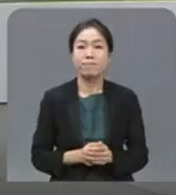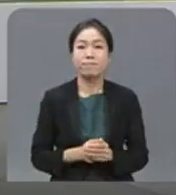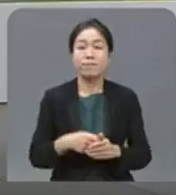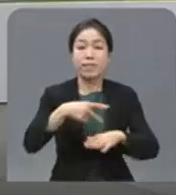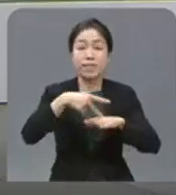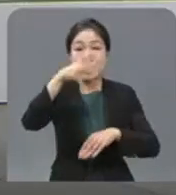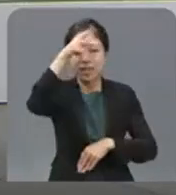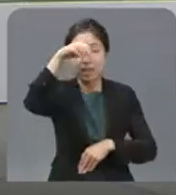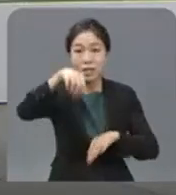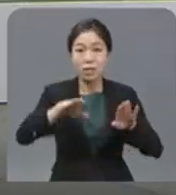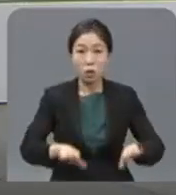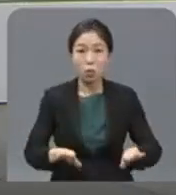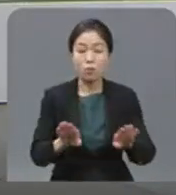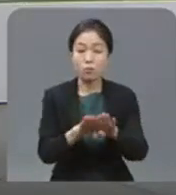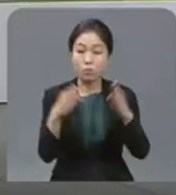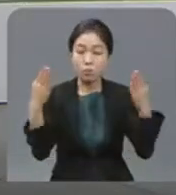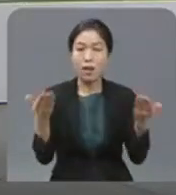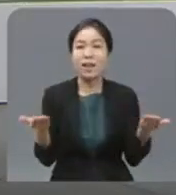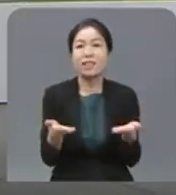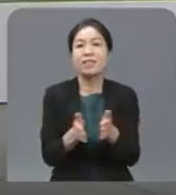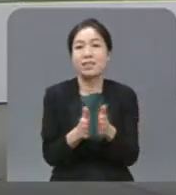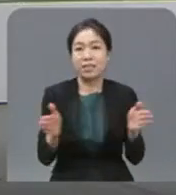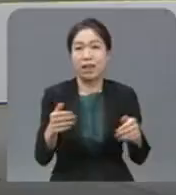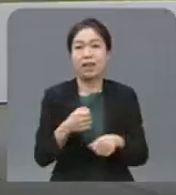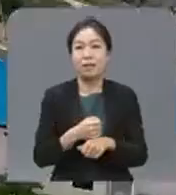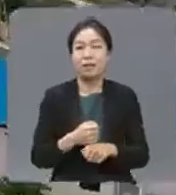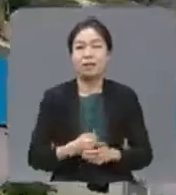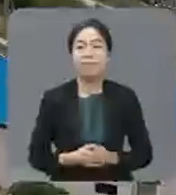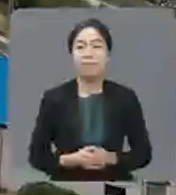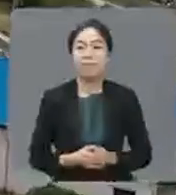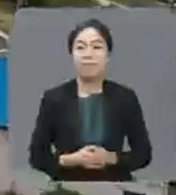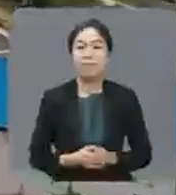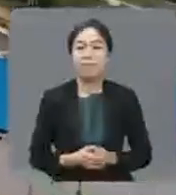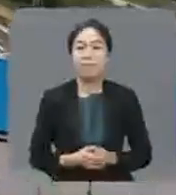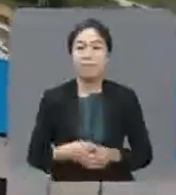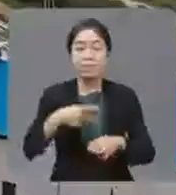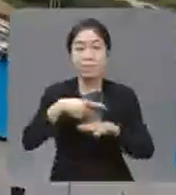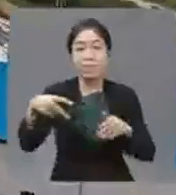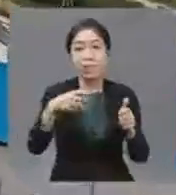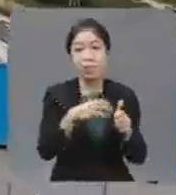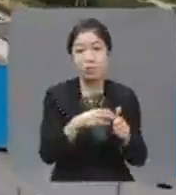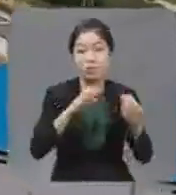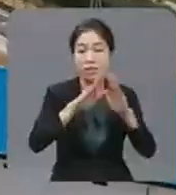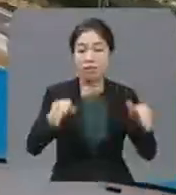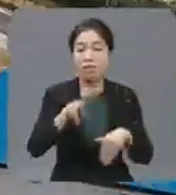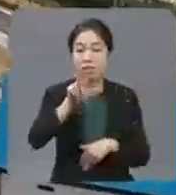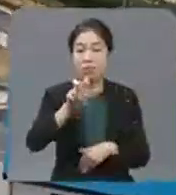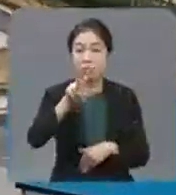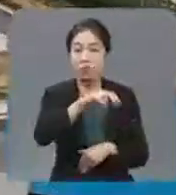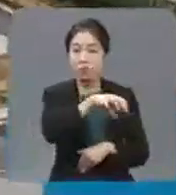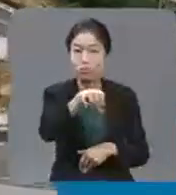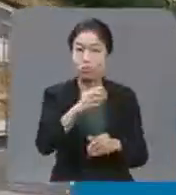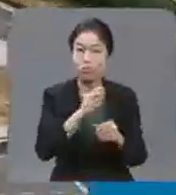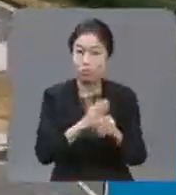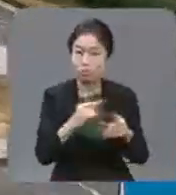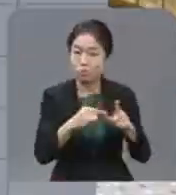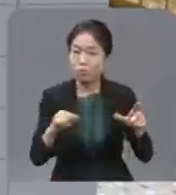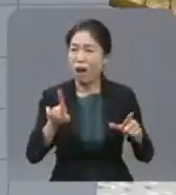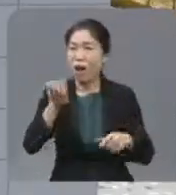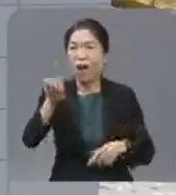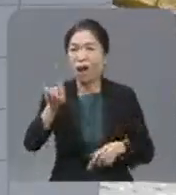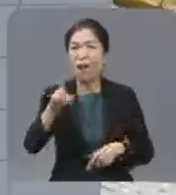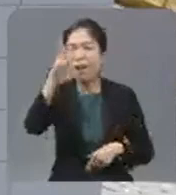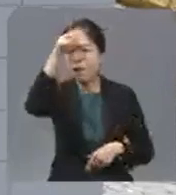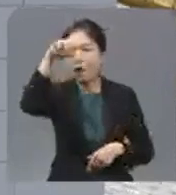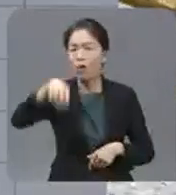친환경찰서가 오늘부터 문을 열고 업무를 시작합니다 신안군은 전남 22개 시공 가운데 유일하게